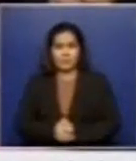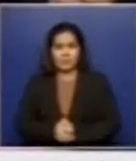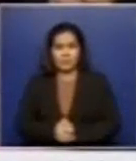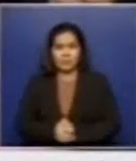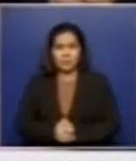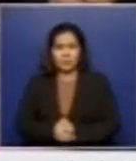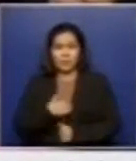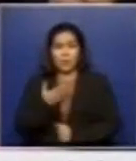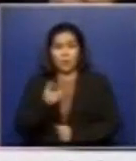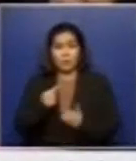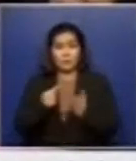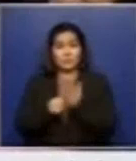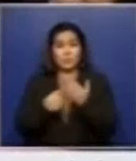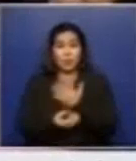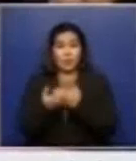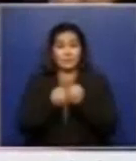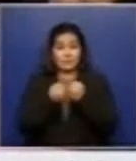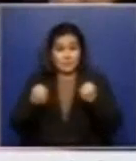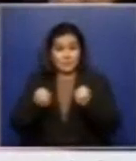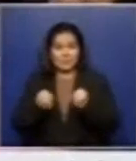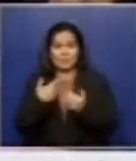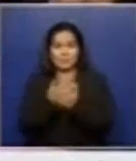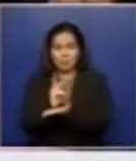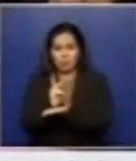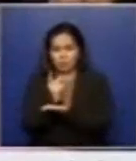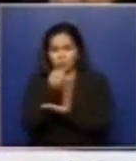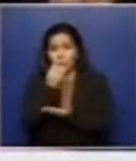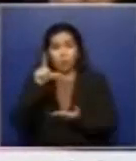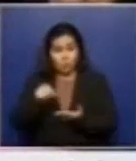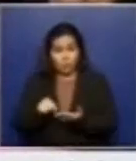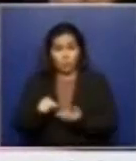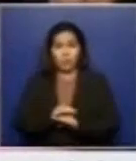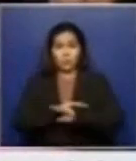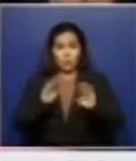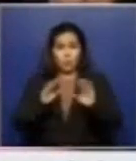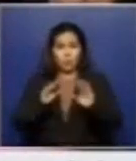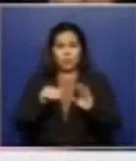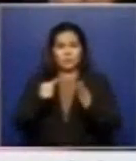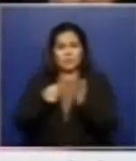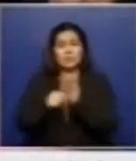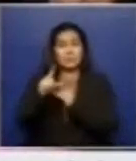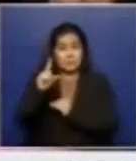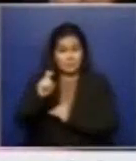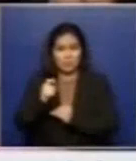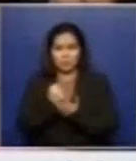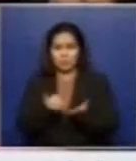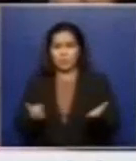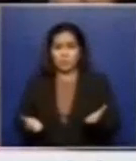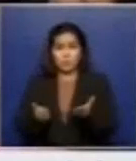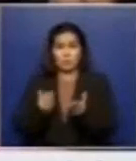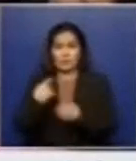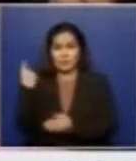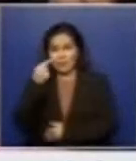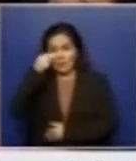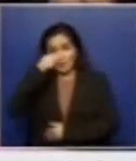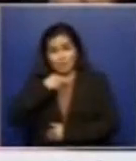ดหนี้ให้โอกาสให้สินเชื่อดอกเบี้ยต่ำยกเลิกเครดิตบูโรแล้วก็ส่งเสริมไทยเที่ยว